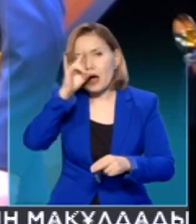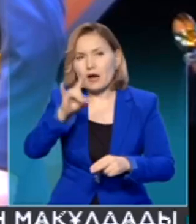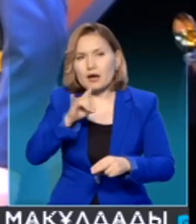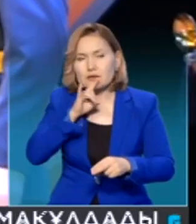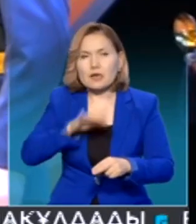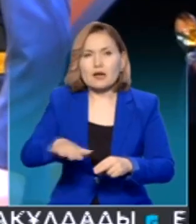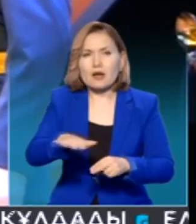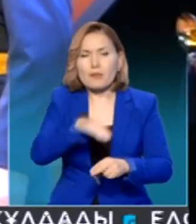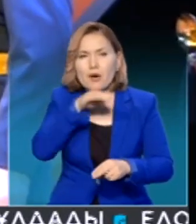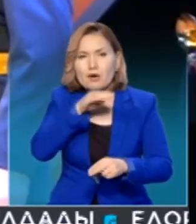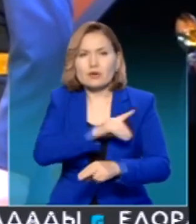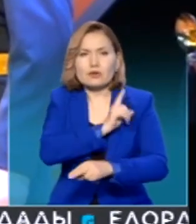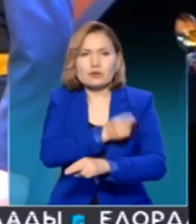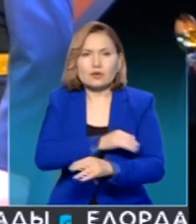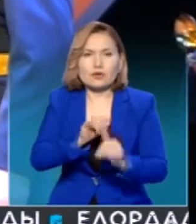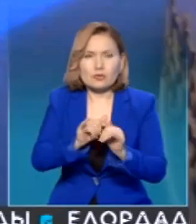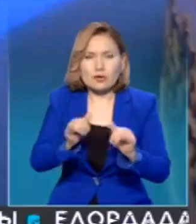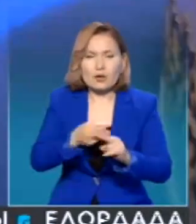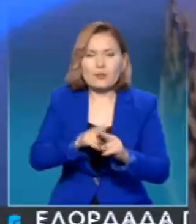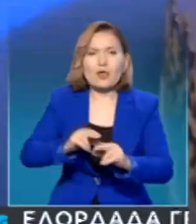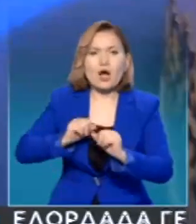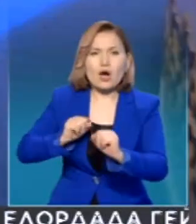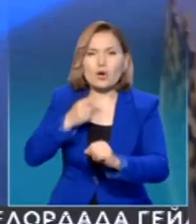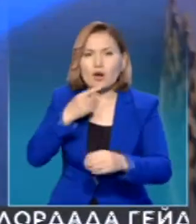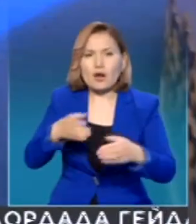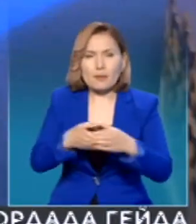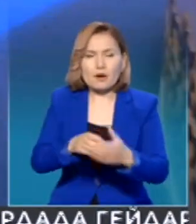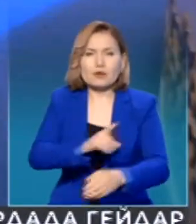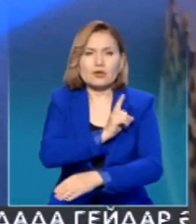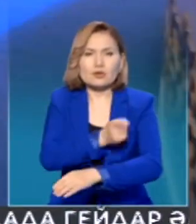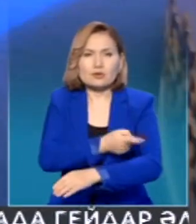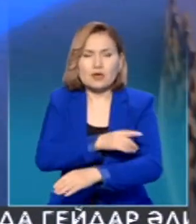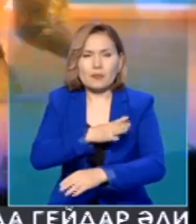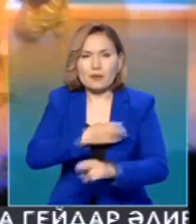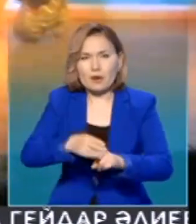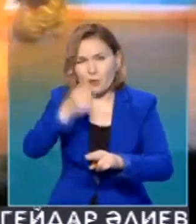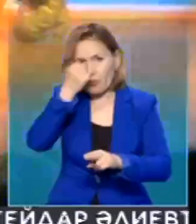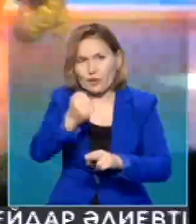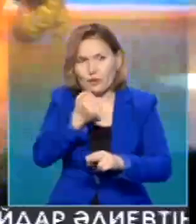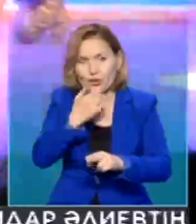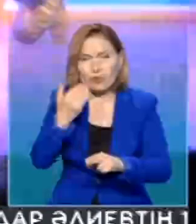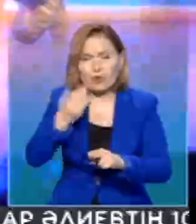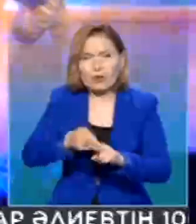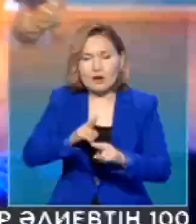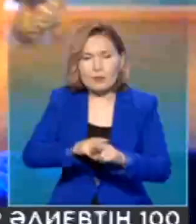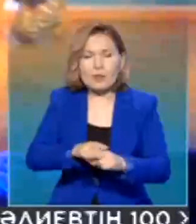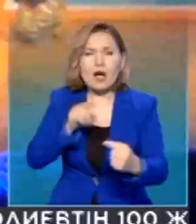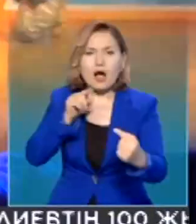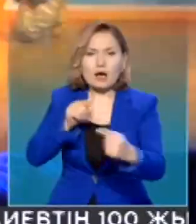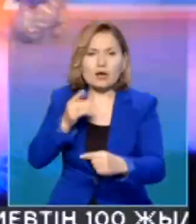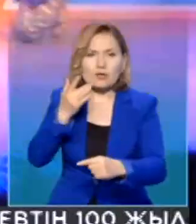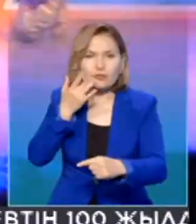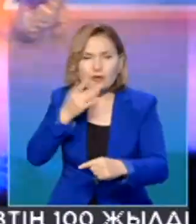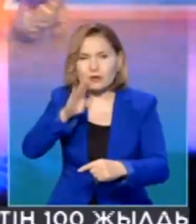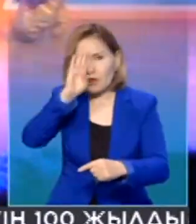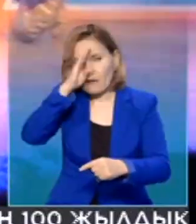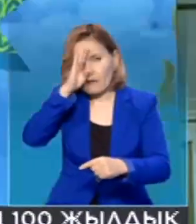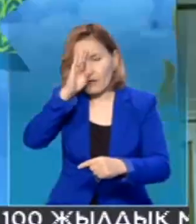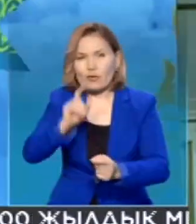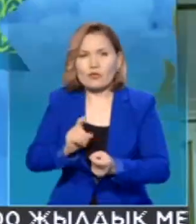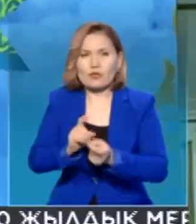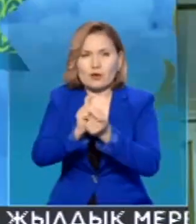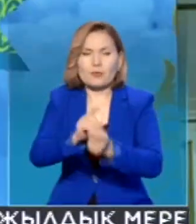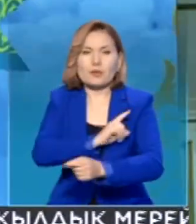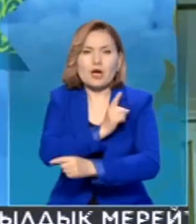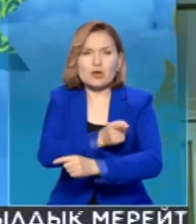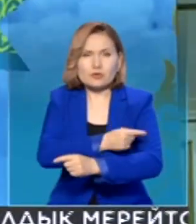кәсіби тұрғыда әбден жетілген, қорғаныс күші мығым әскерге айналды. Соның арқасында бүгінде олар қарсыласы жойқын шабуылдап, тегеуріні